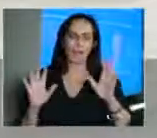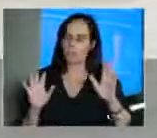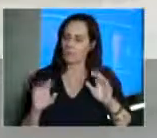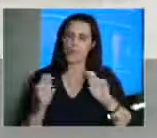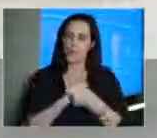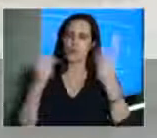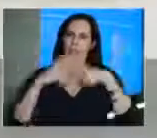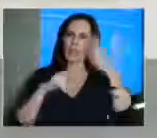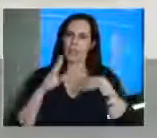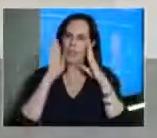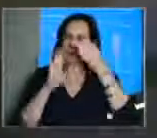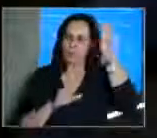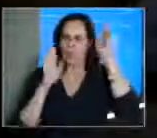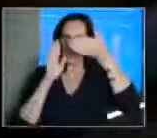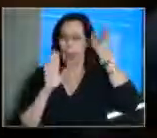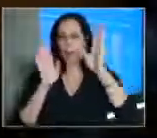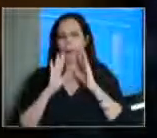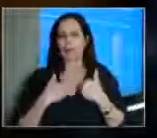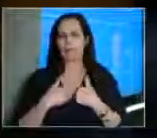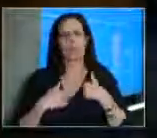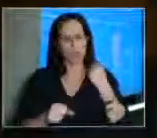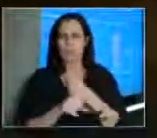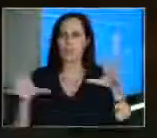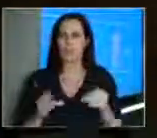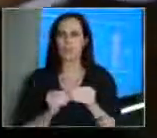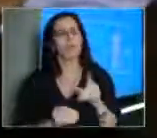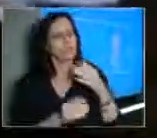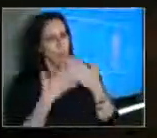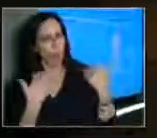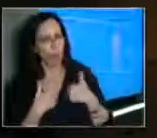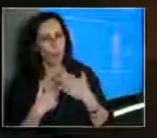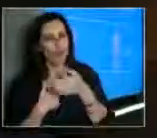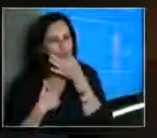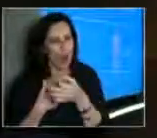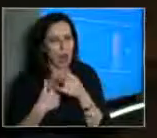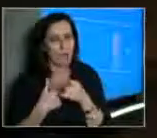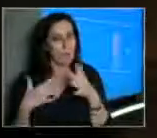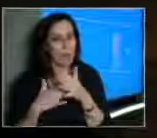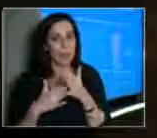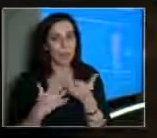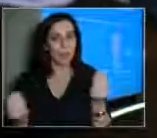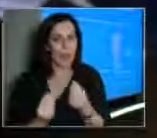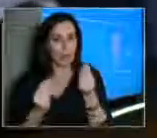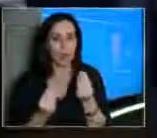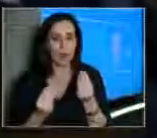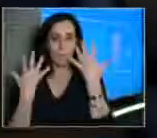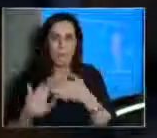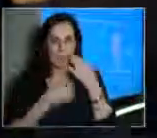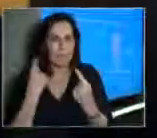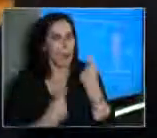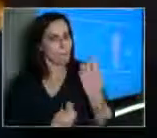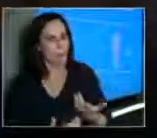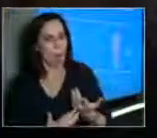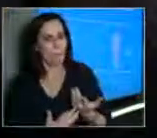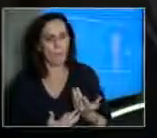הסכם הרוטציה, אני מאמין ביער, יער מאמין בי, ואנחנו הולכים לדרך משותפת. לא, זה ברור לי, השאלה אם בחנתם את העניין בסקרים, כי אולי זה